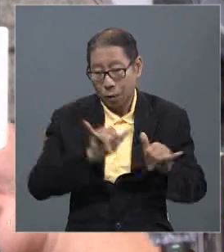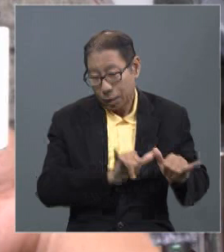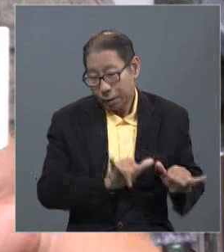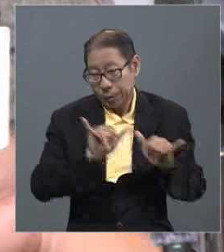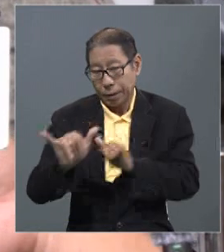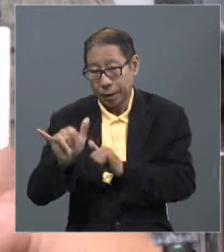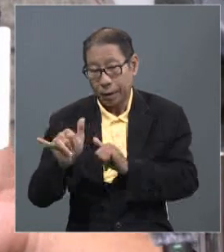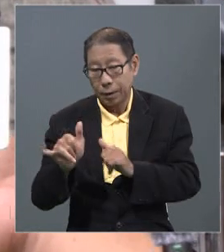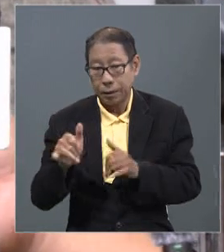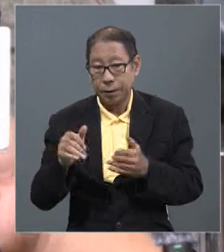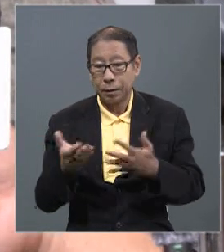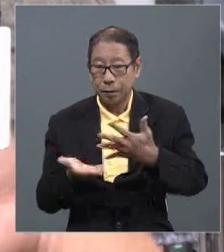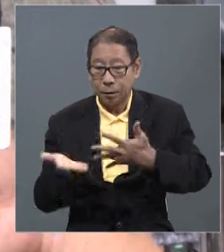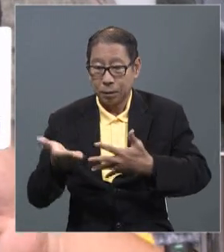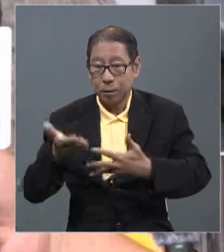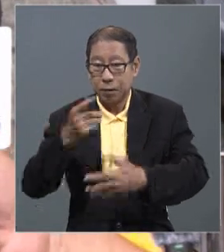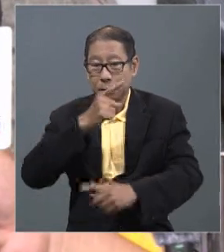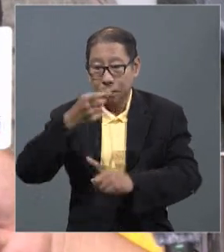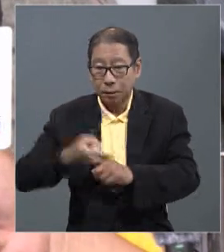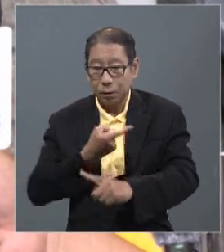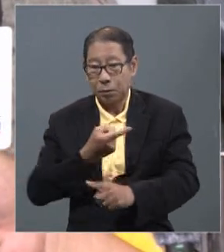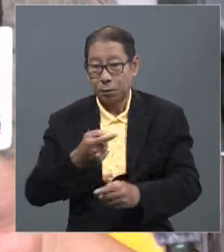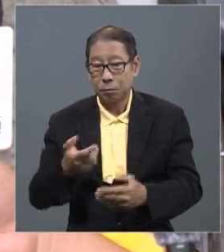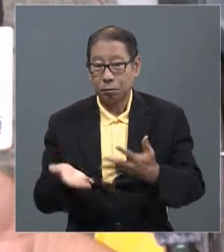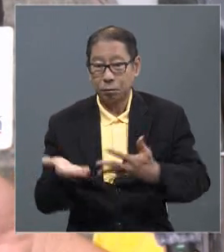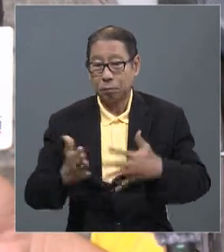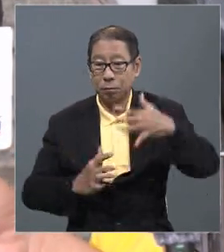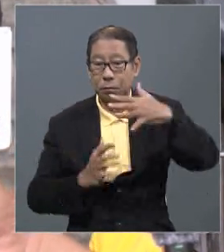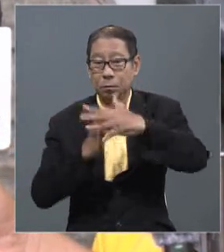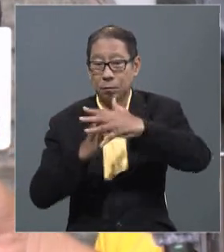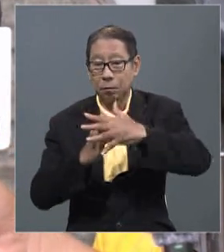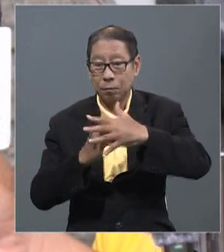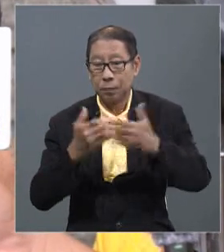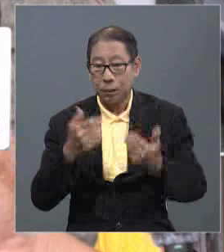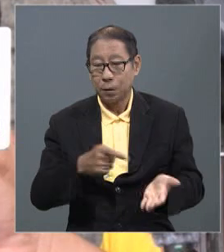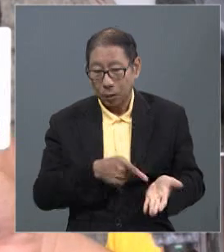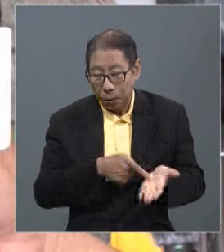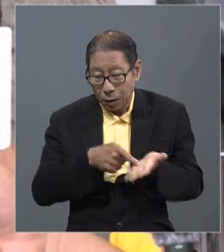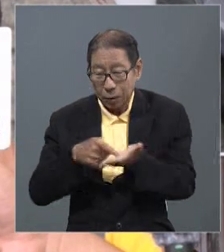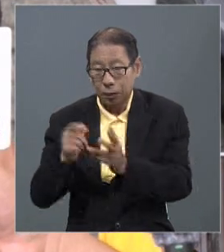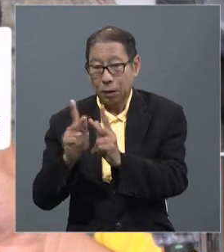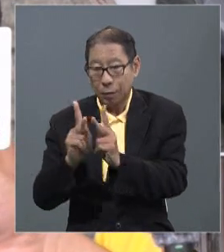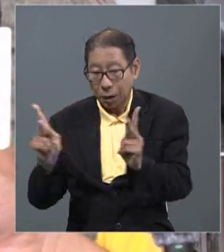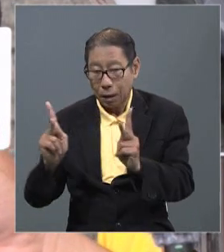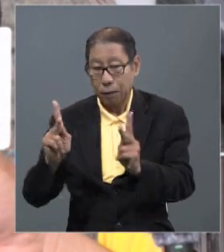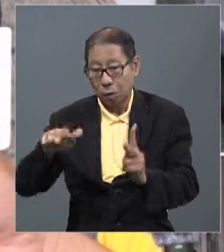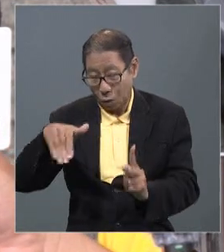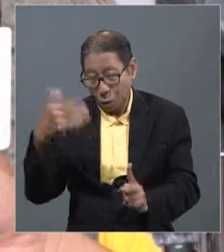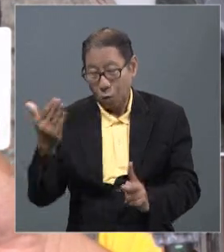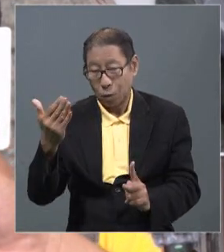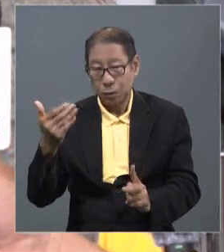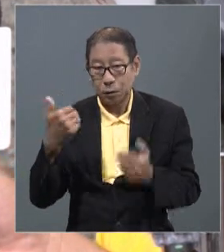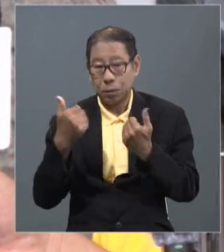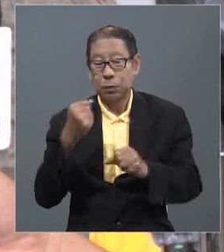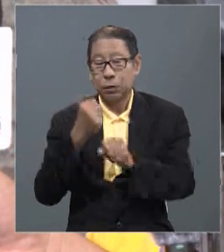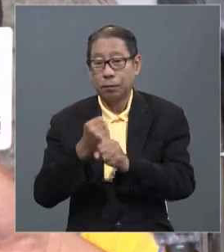เลื่อนไม่เลื่อนขั้นเงินเดือนรวมทั้งหมดนะจะต้องมีข้อเสนอแนะจากคณะกรรมการสอบสวนเท่านั้นนะอย่างอื่